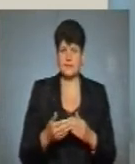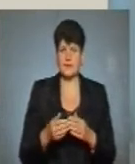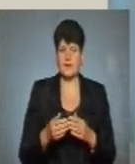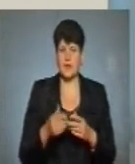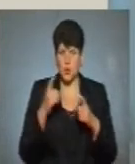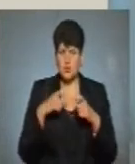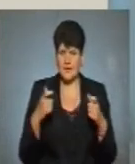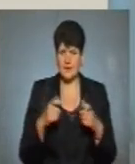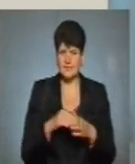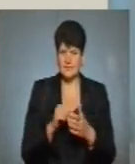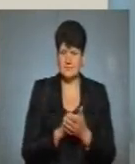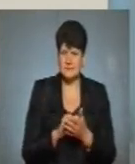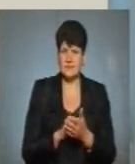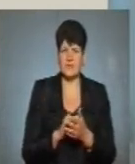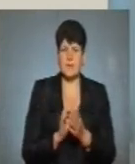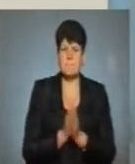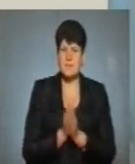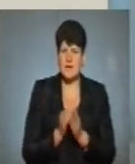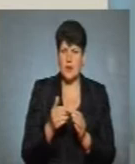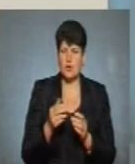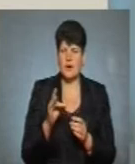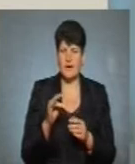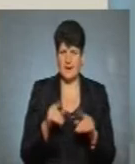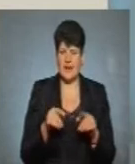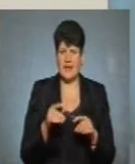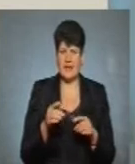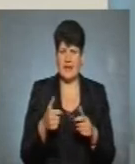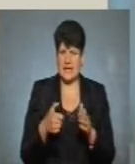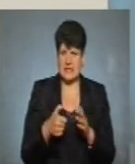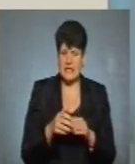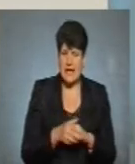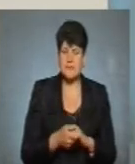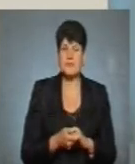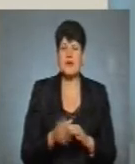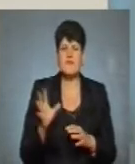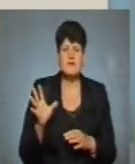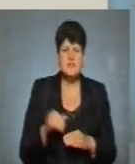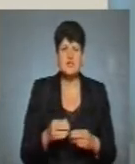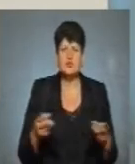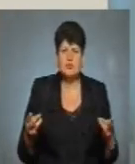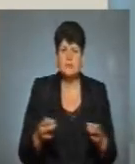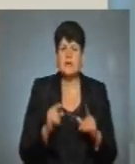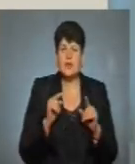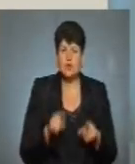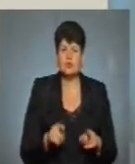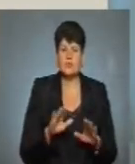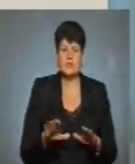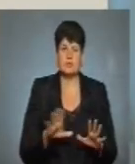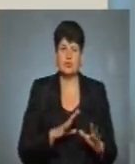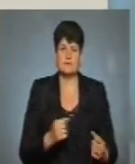засоби, мило, рідке, все те, що потрібно для того, щоб діти були в безпеці